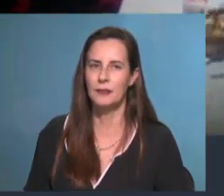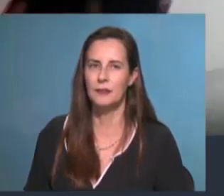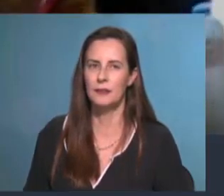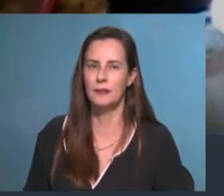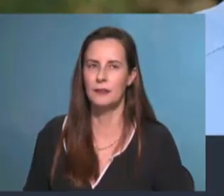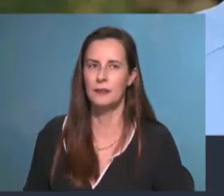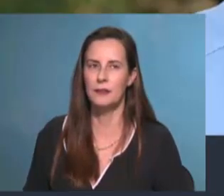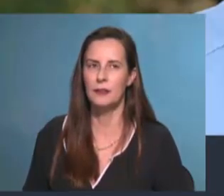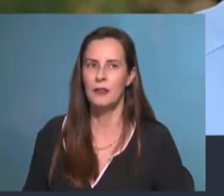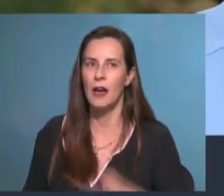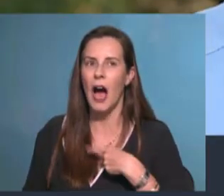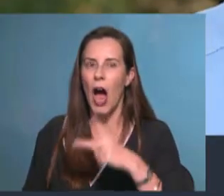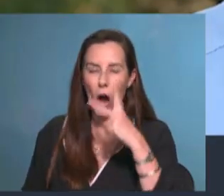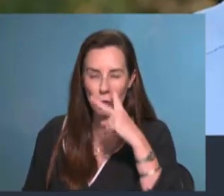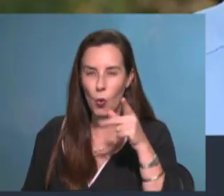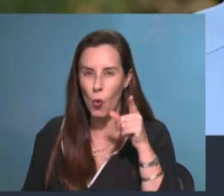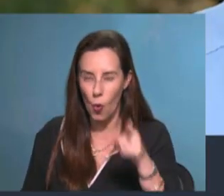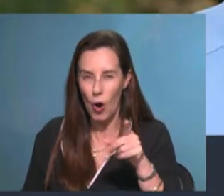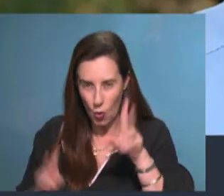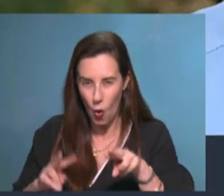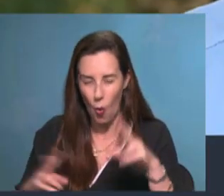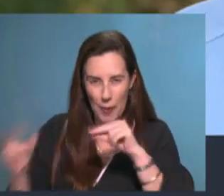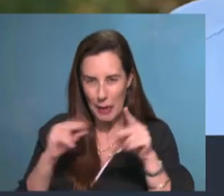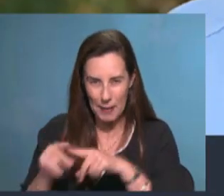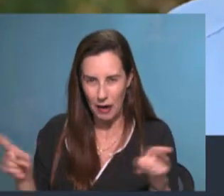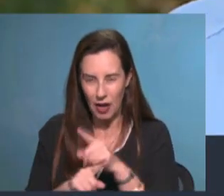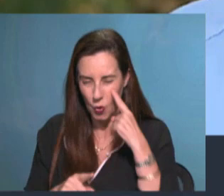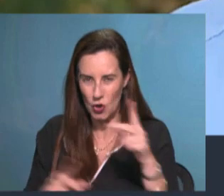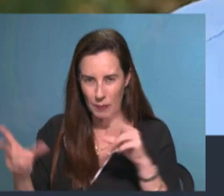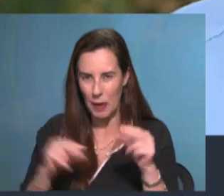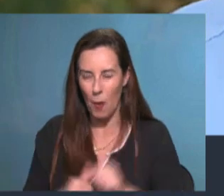אתה רואה את סינואר רואה בדחלן בר שיח?